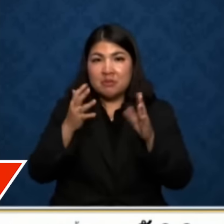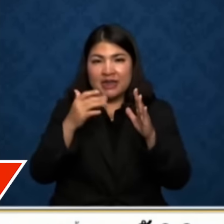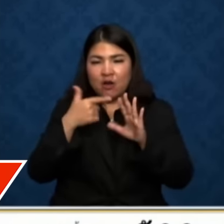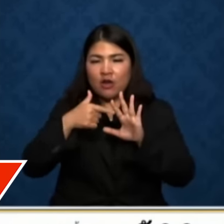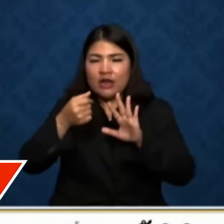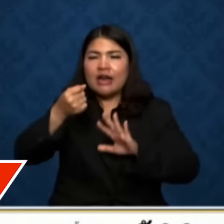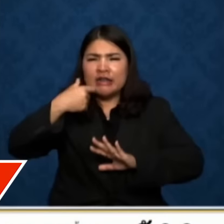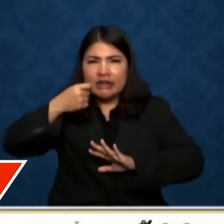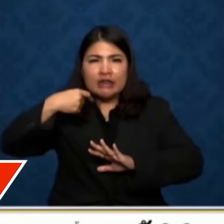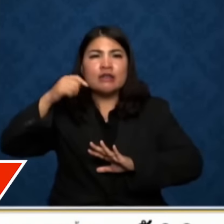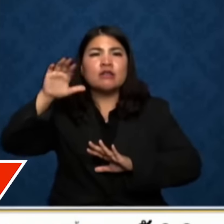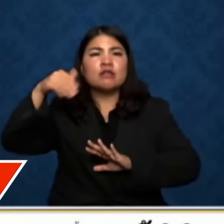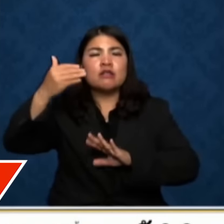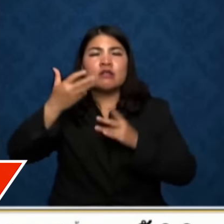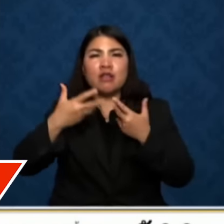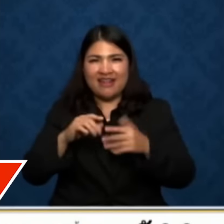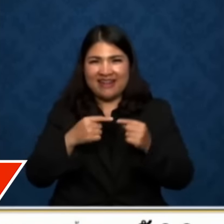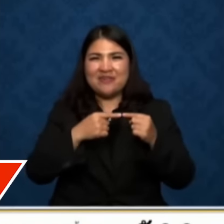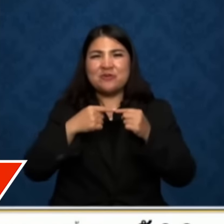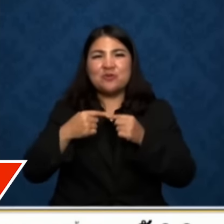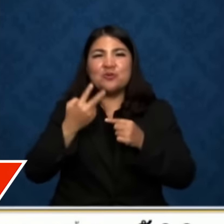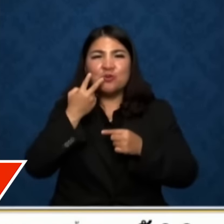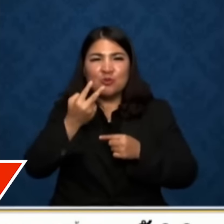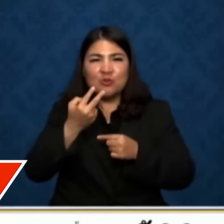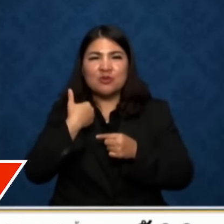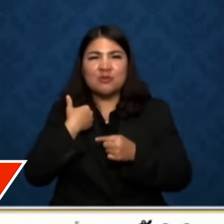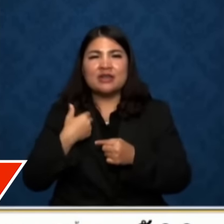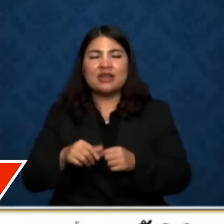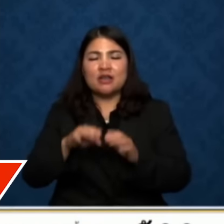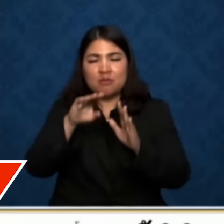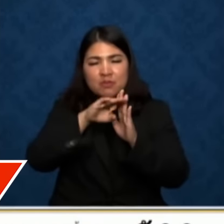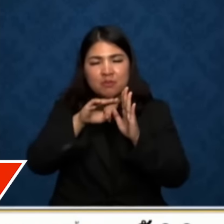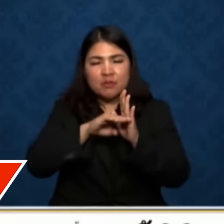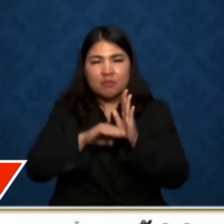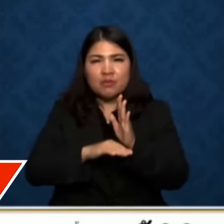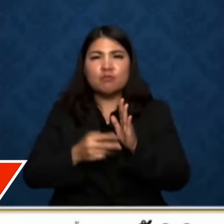หายแล้วแต่เดี๋ยวมีประเด็นต่อไปเราต้องไล่เรียงไปทีละข้อนะครับ